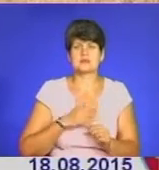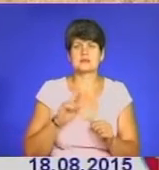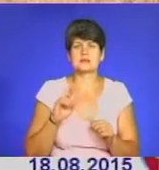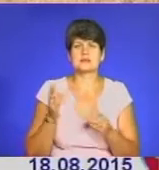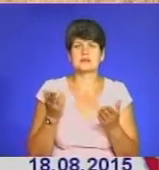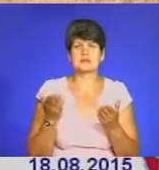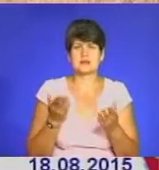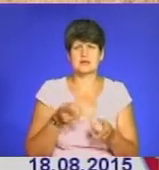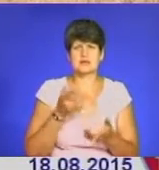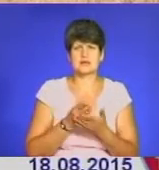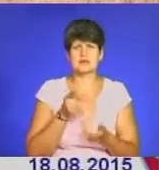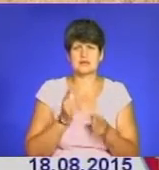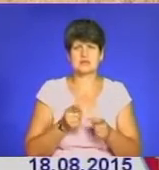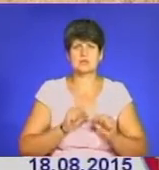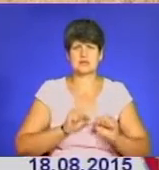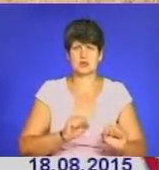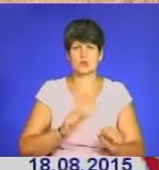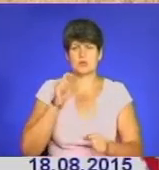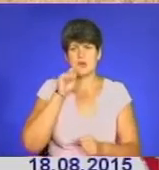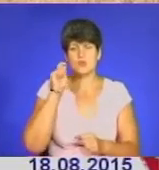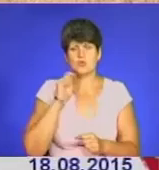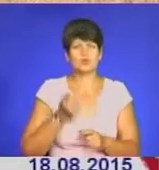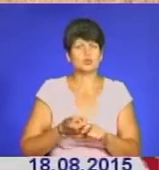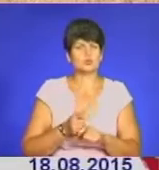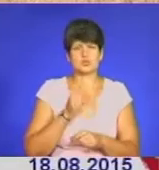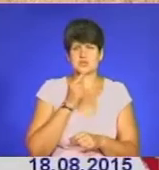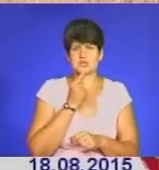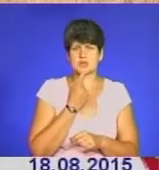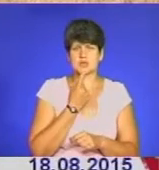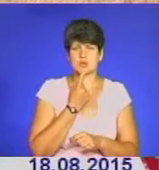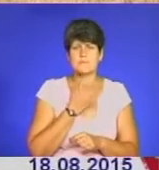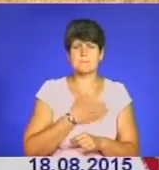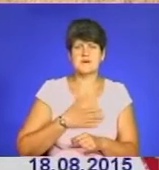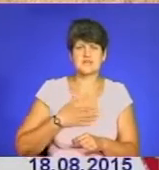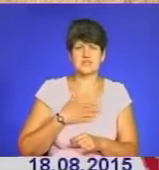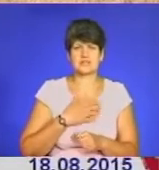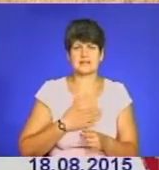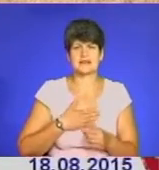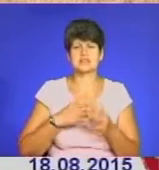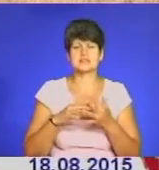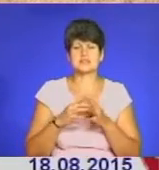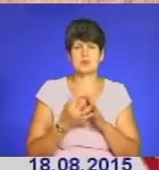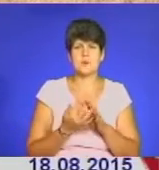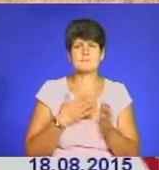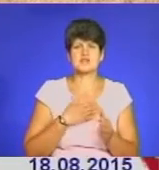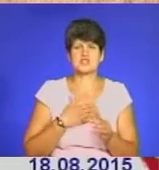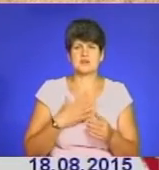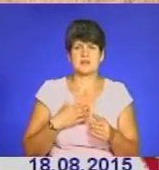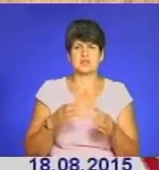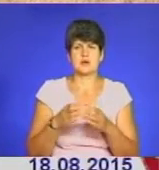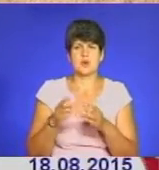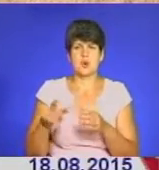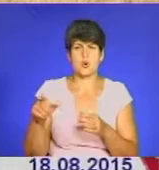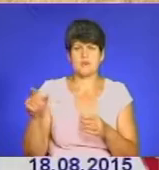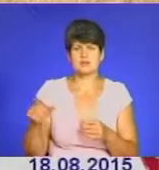які є дійсно патріотами України. Дуже тяжко переживає наше село, переживає наша громада, всі ми